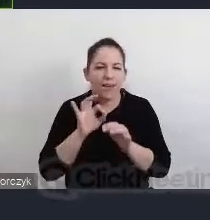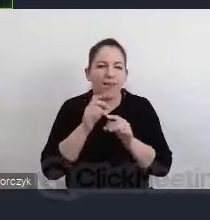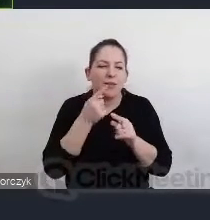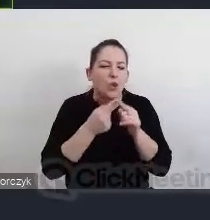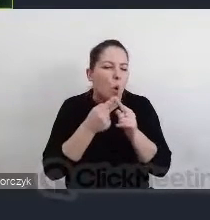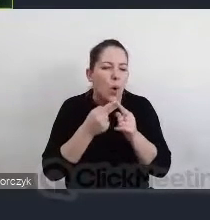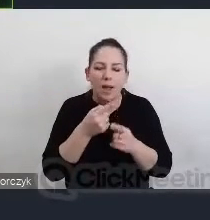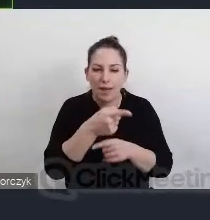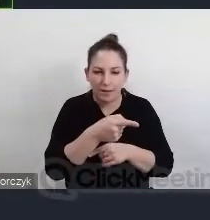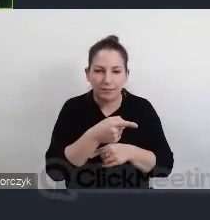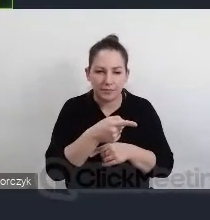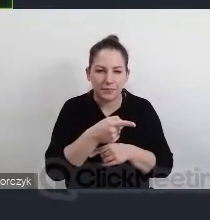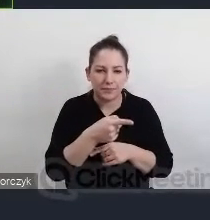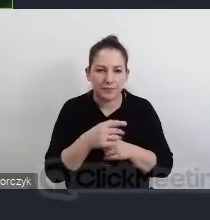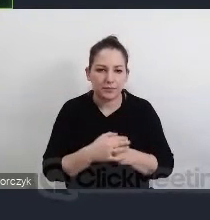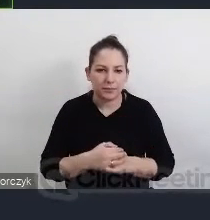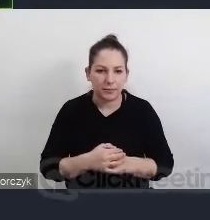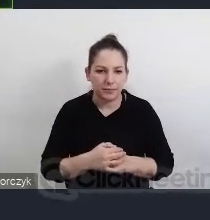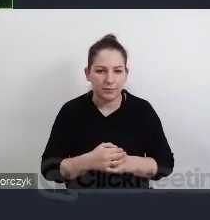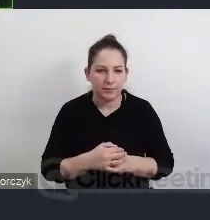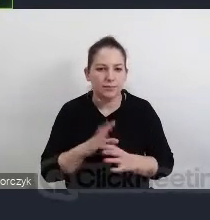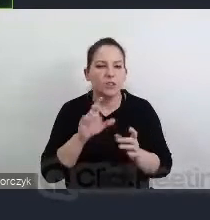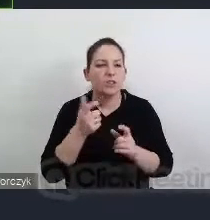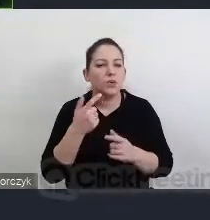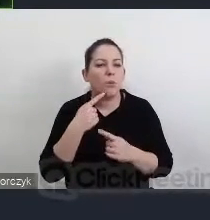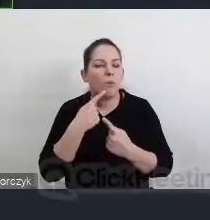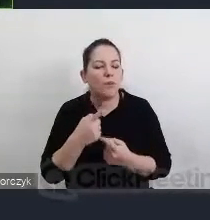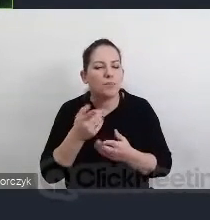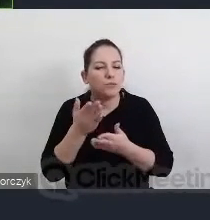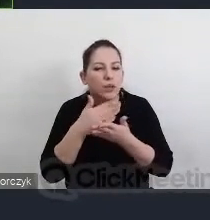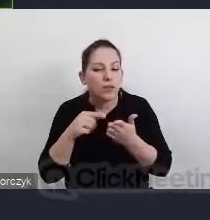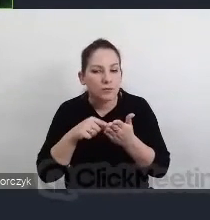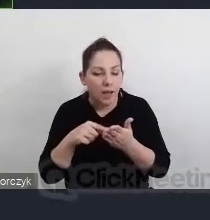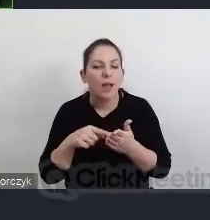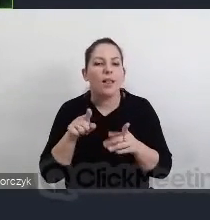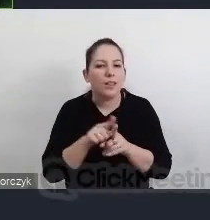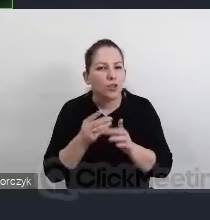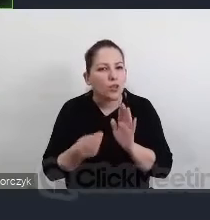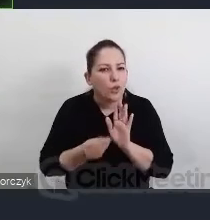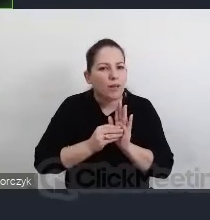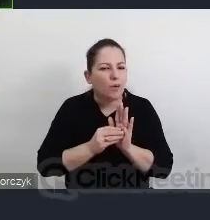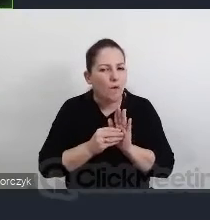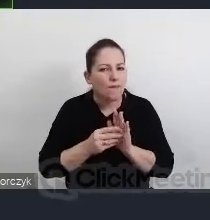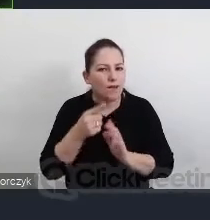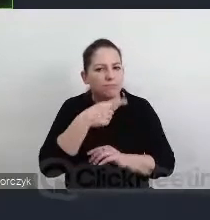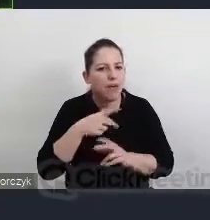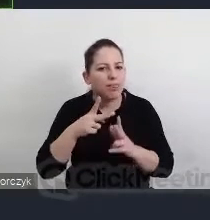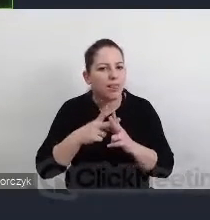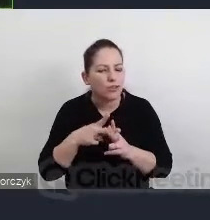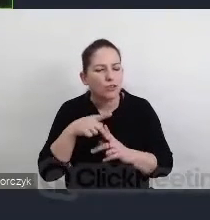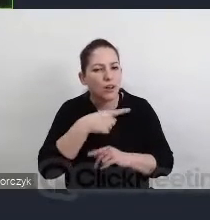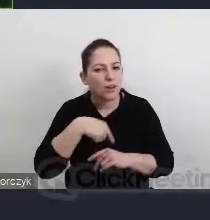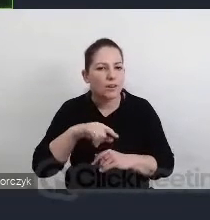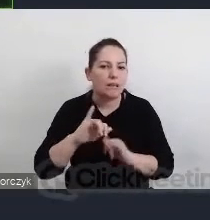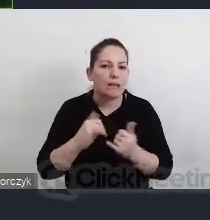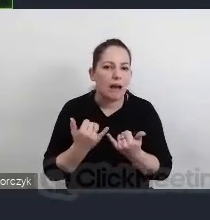tych propozycjach, które tam wspomniałem, to jest to jakieś dodatkowe narzędzie do tego, czy